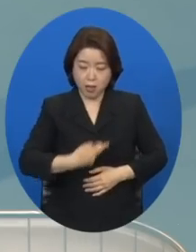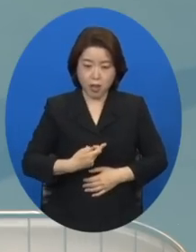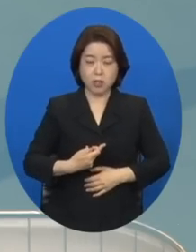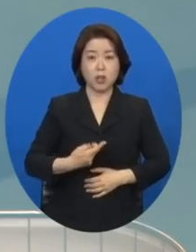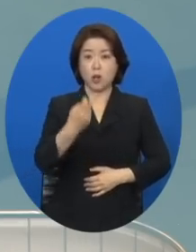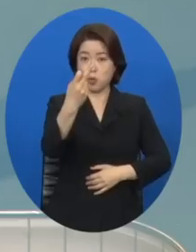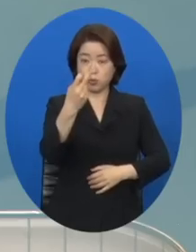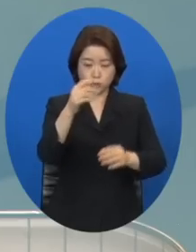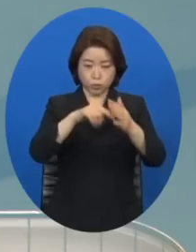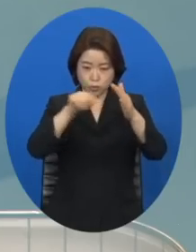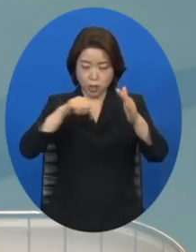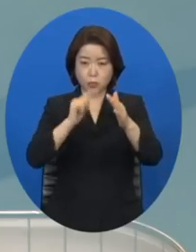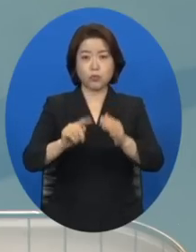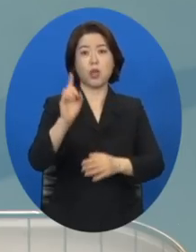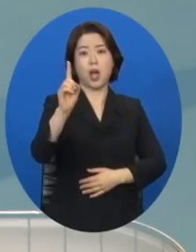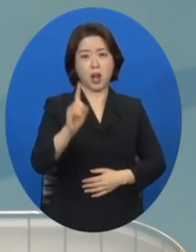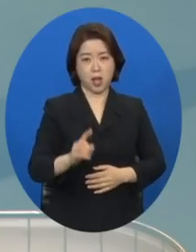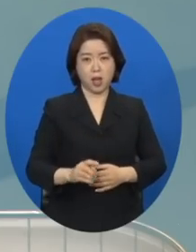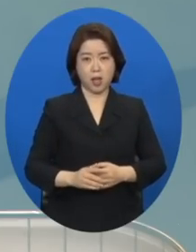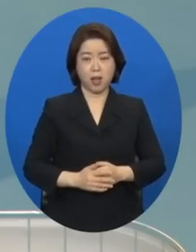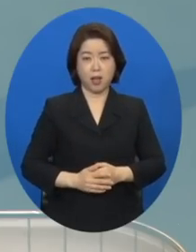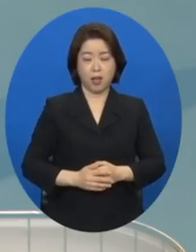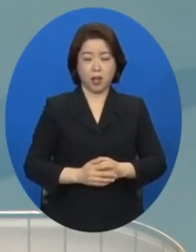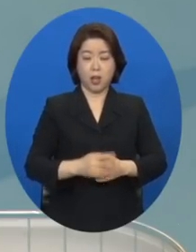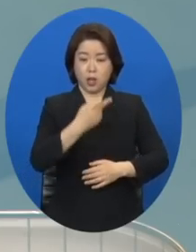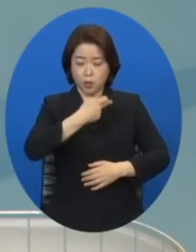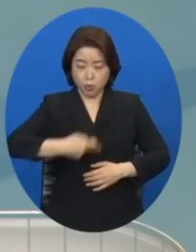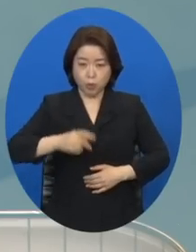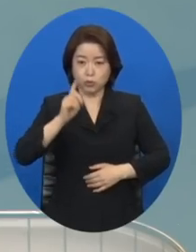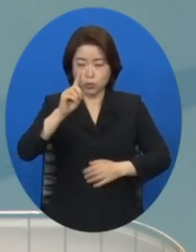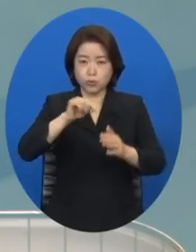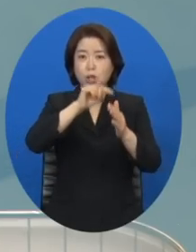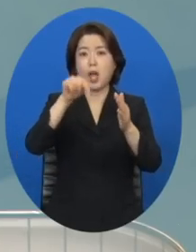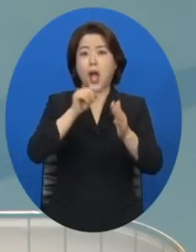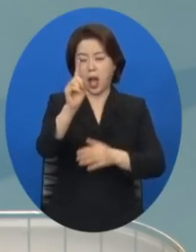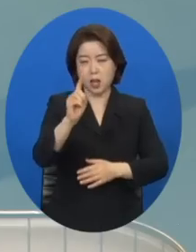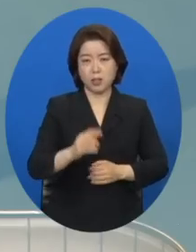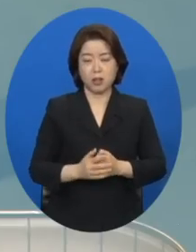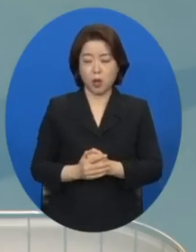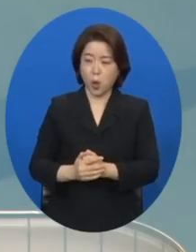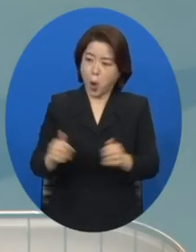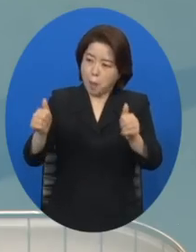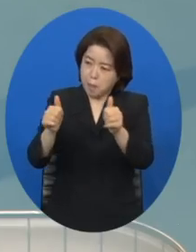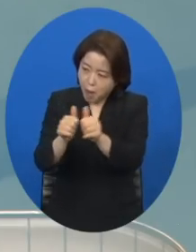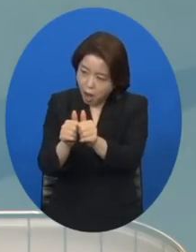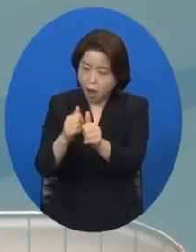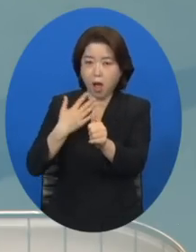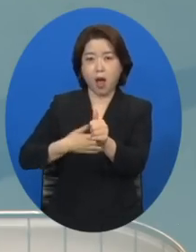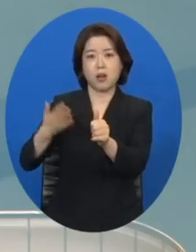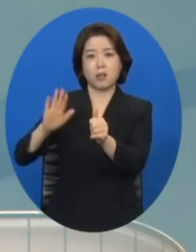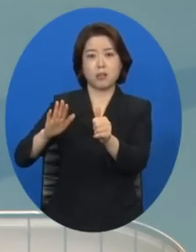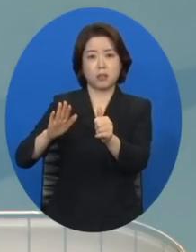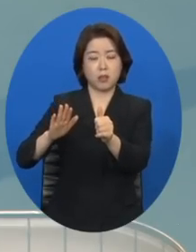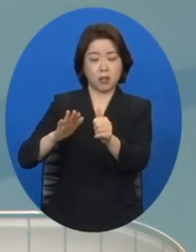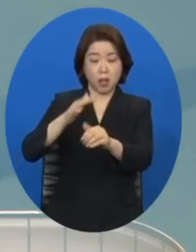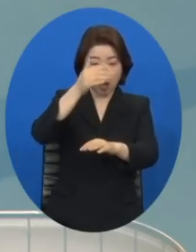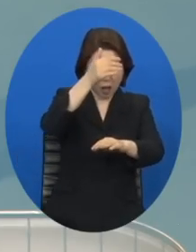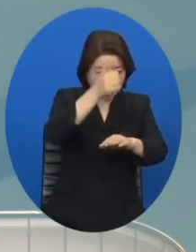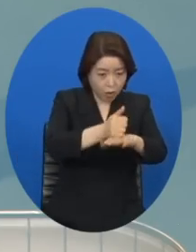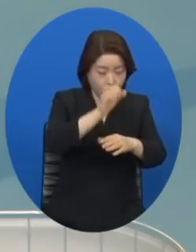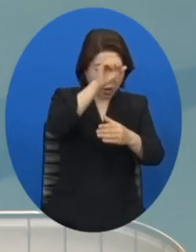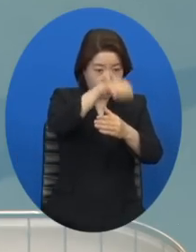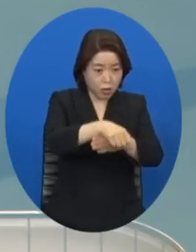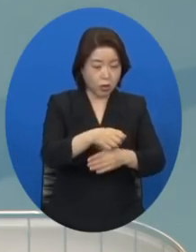한 명 아닙니까 열두 제자 중에 한 명인데 붙어 있는 줄 알았는데 실상 열매는 전혀